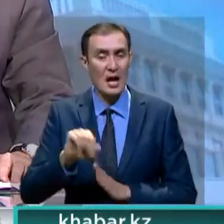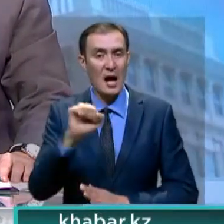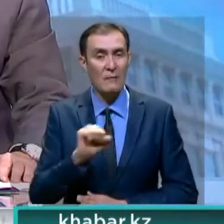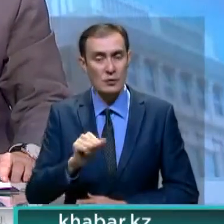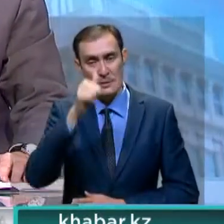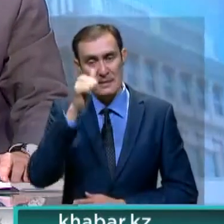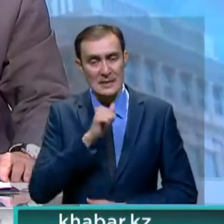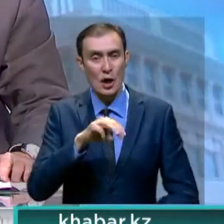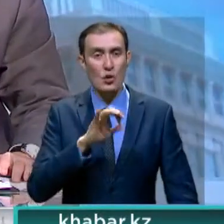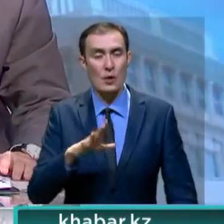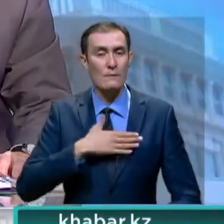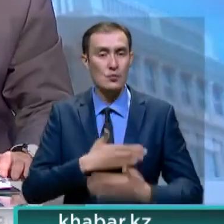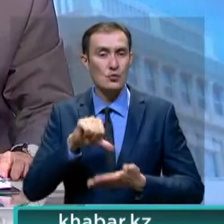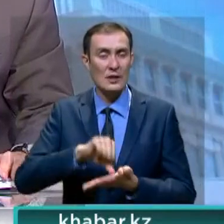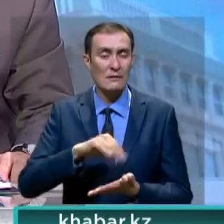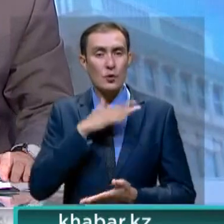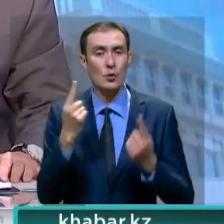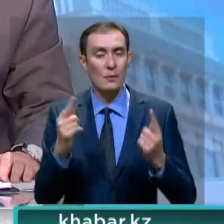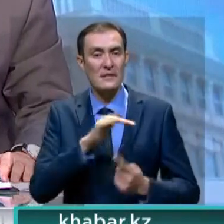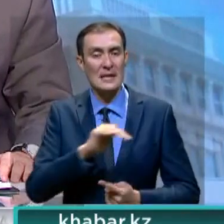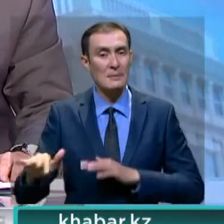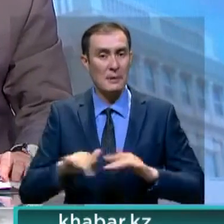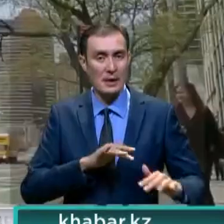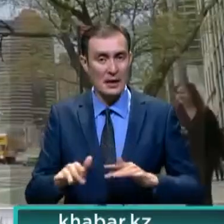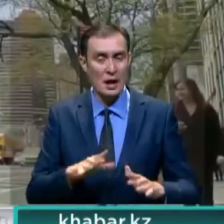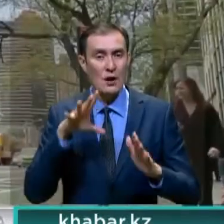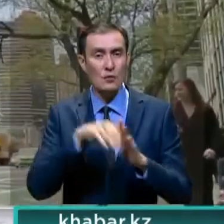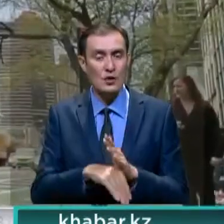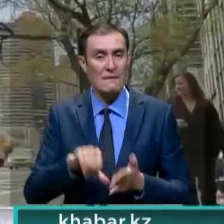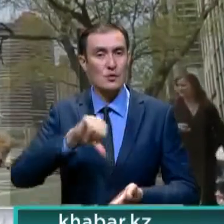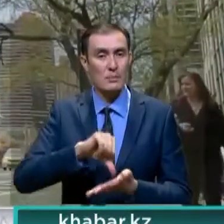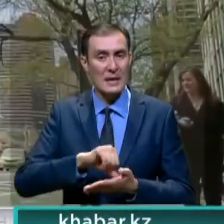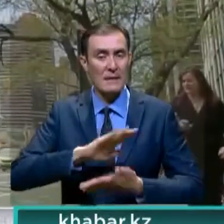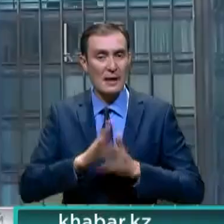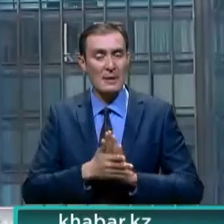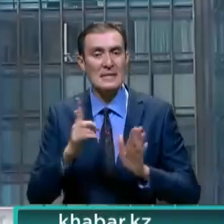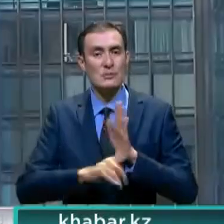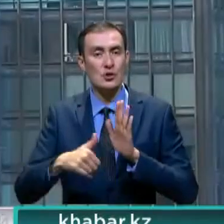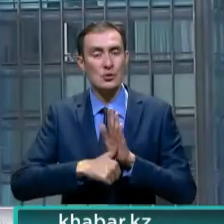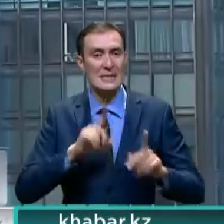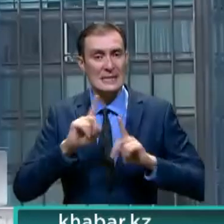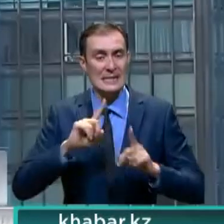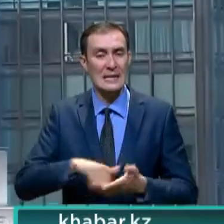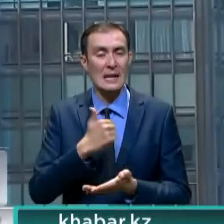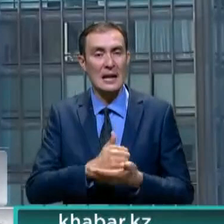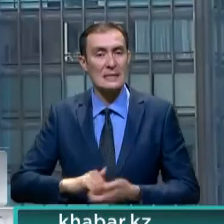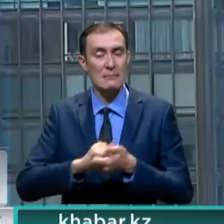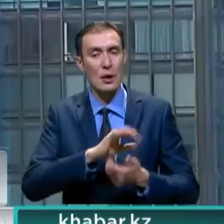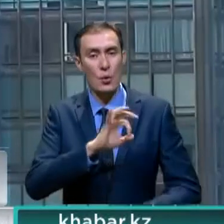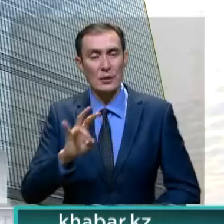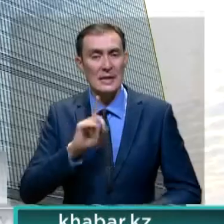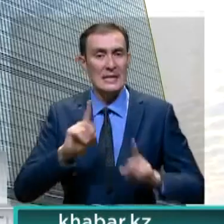касым-жомарт токаев принял участие во многих крупных официальных мероприятиях включая выступление в рамках 76 сессии генассамблеи оон